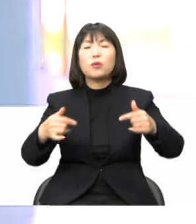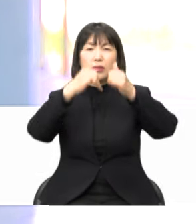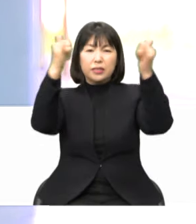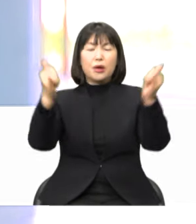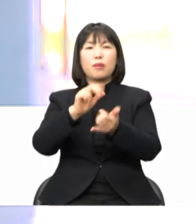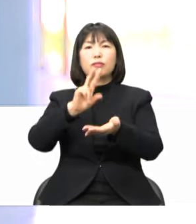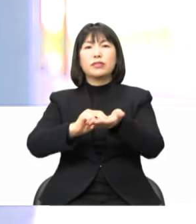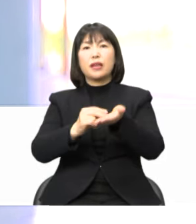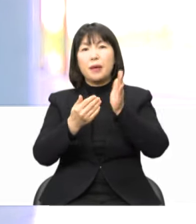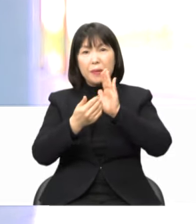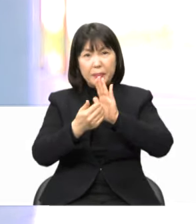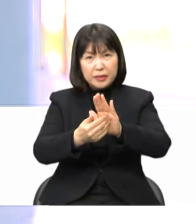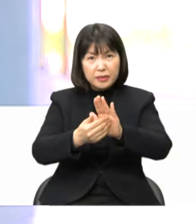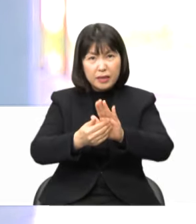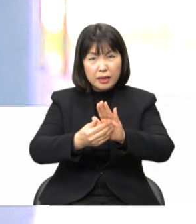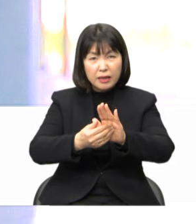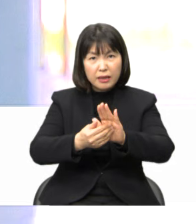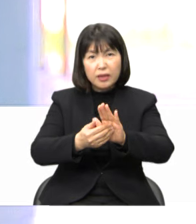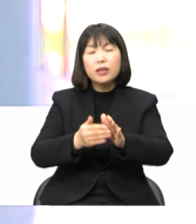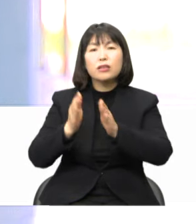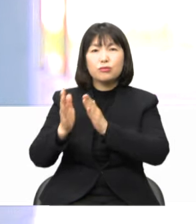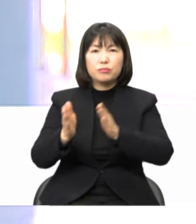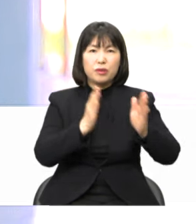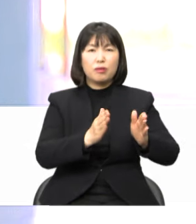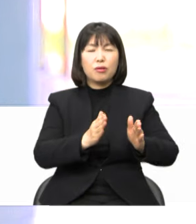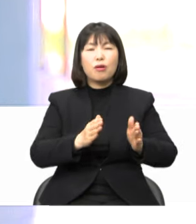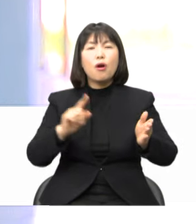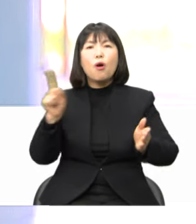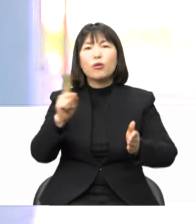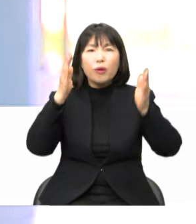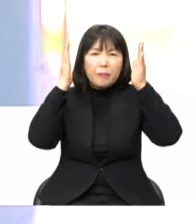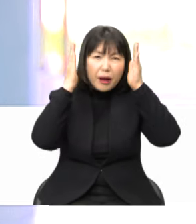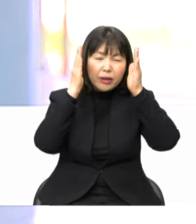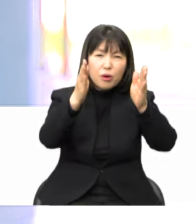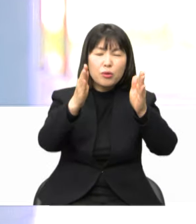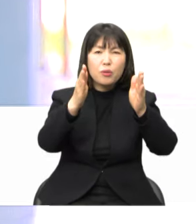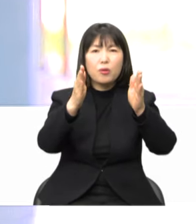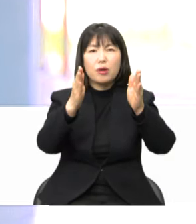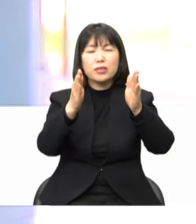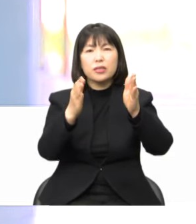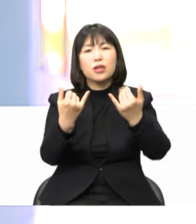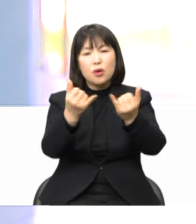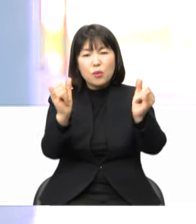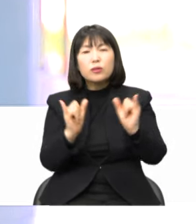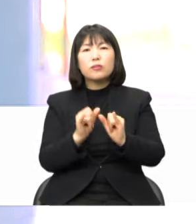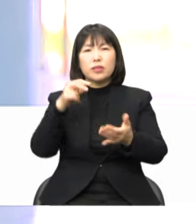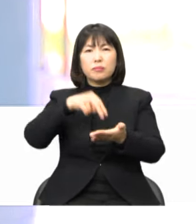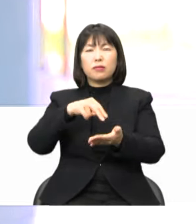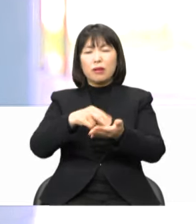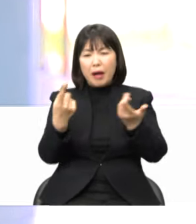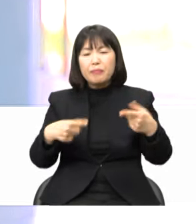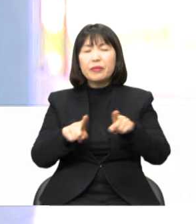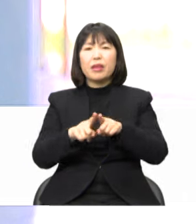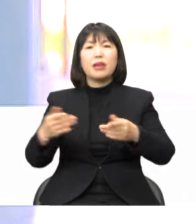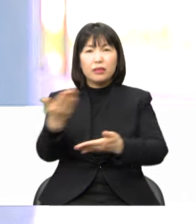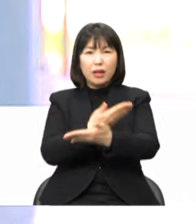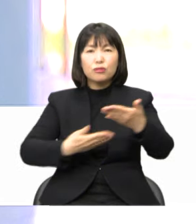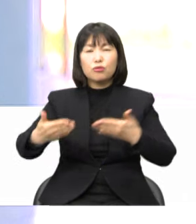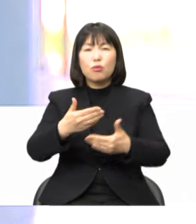사회가 어떤 방향으로 가야 할지 공동체로서 함께 고민해야 하는 그 성찰의 시간을